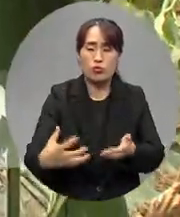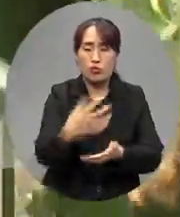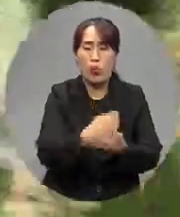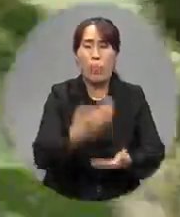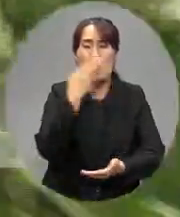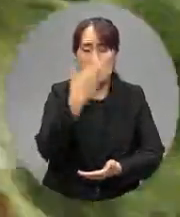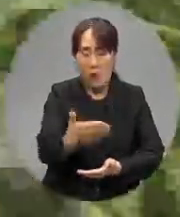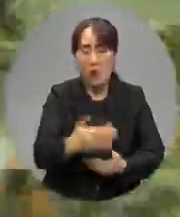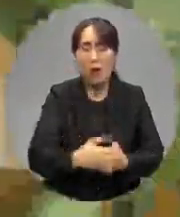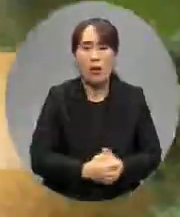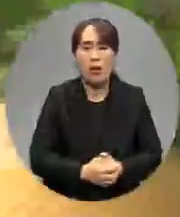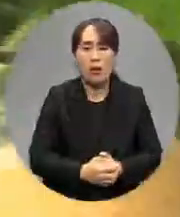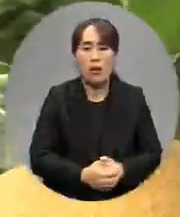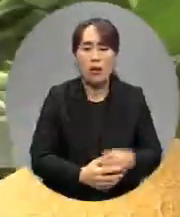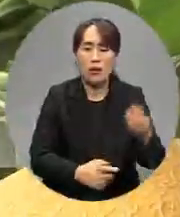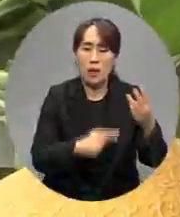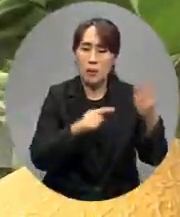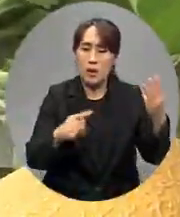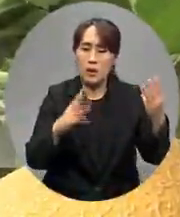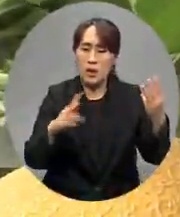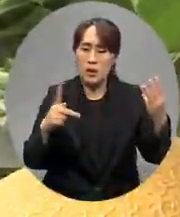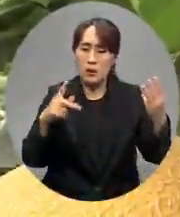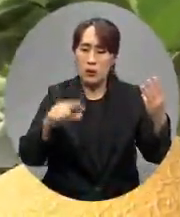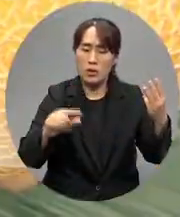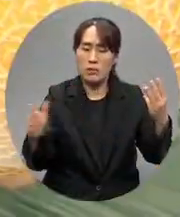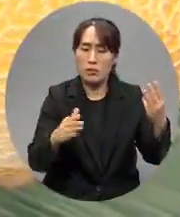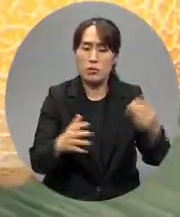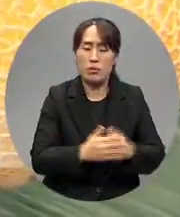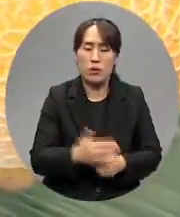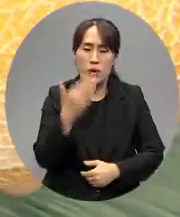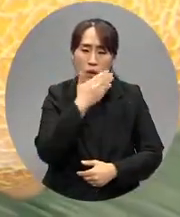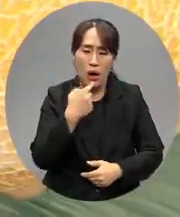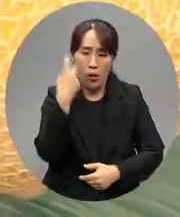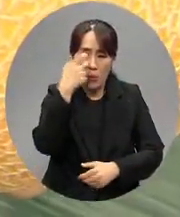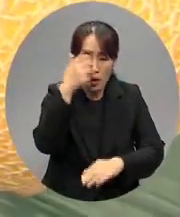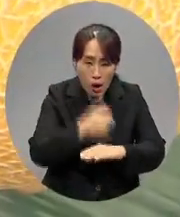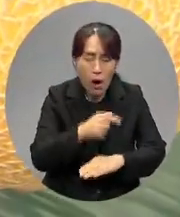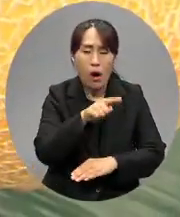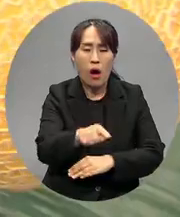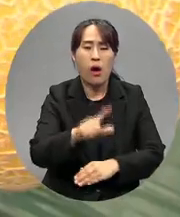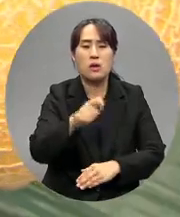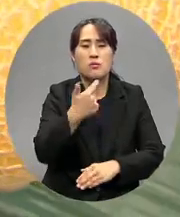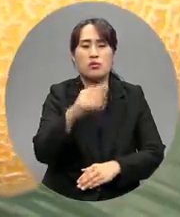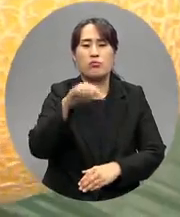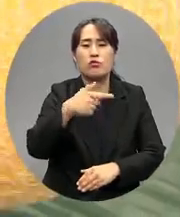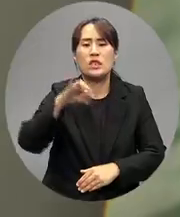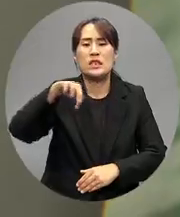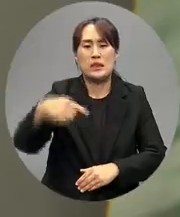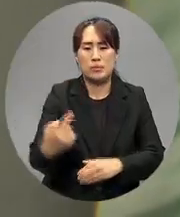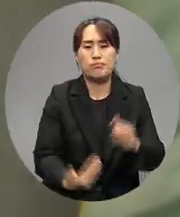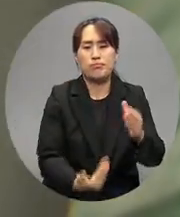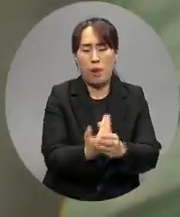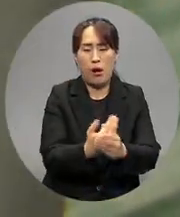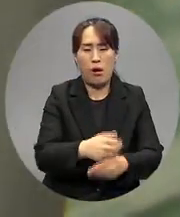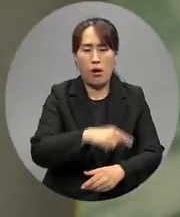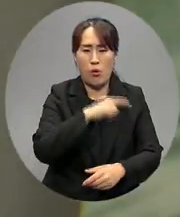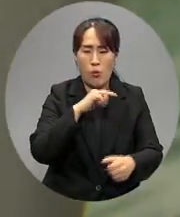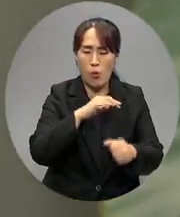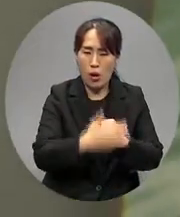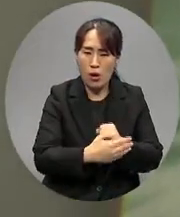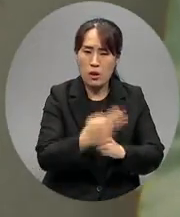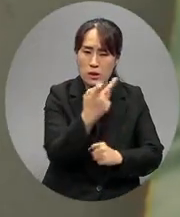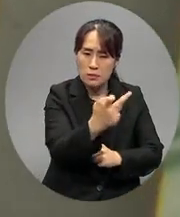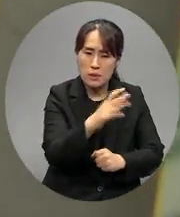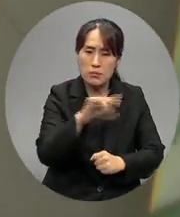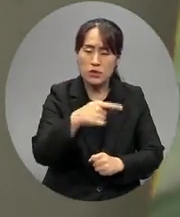가능한 3에서 4kg 정도로 큽니다. 당도를 측정하자 16브릭스가 넘습니다. 과일은 보통